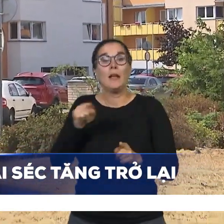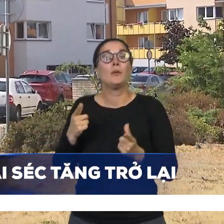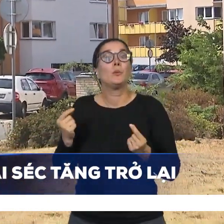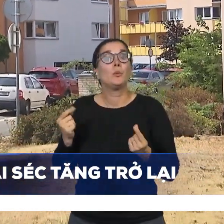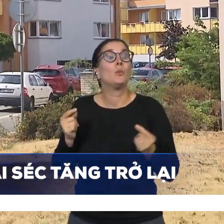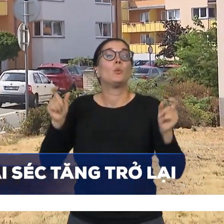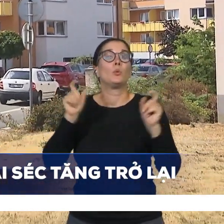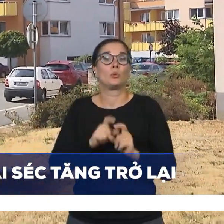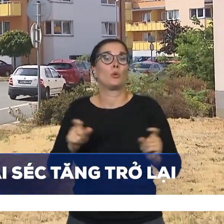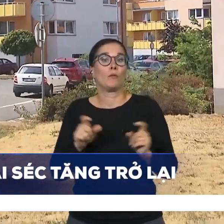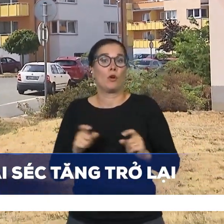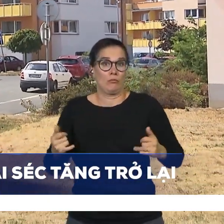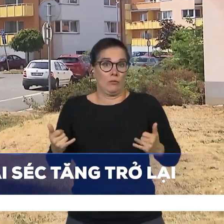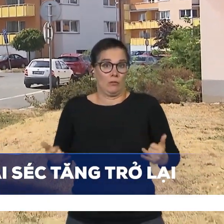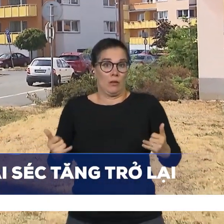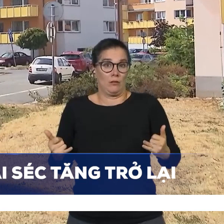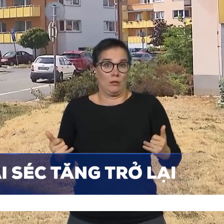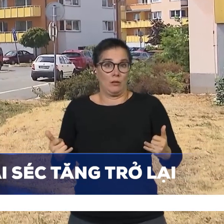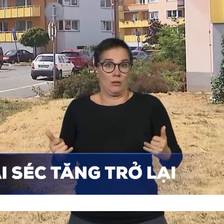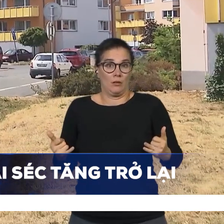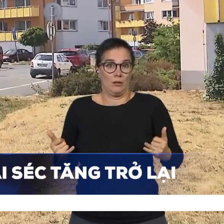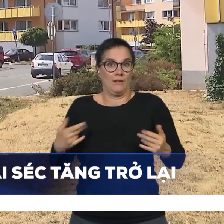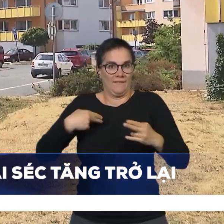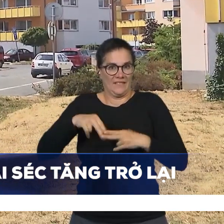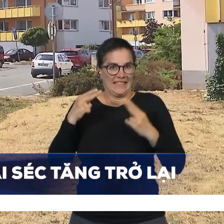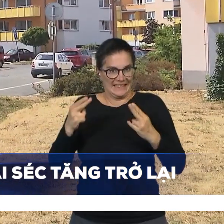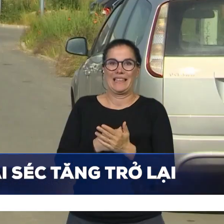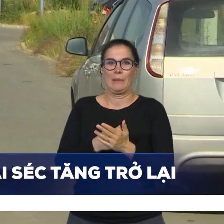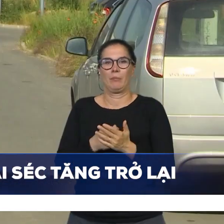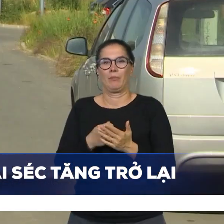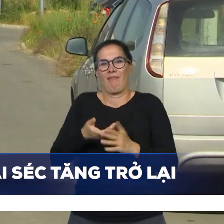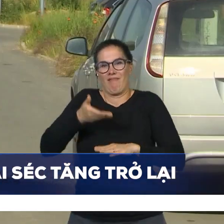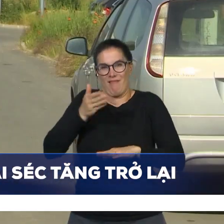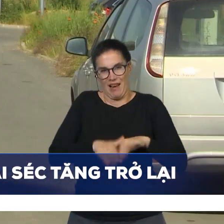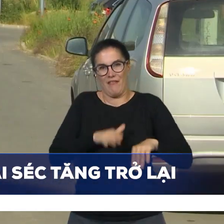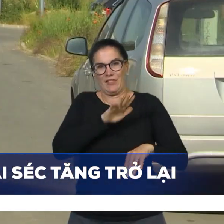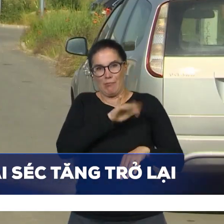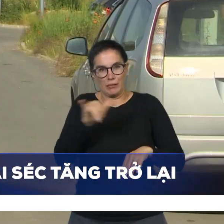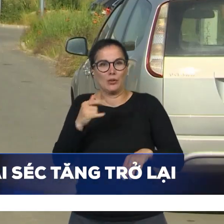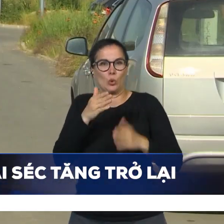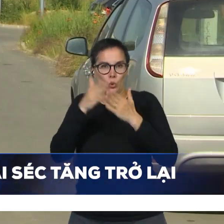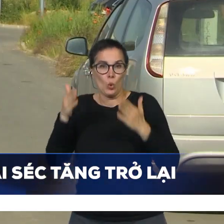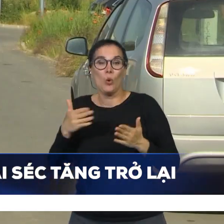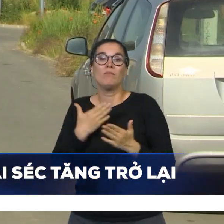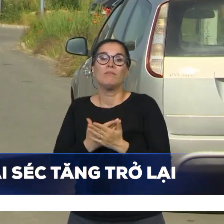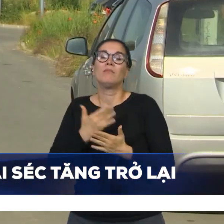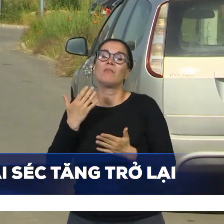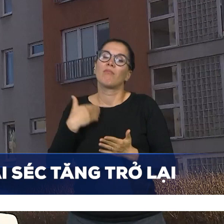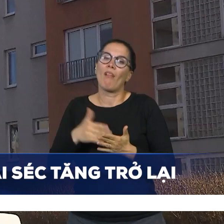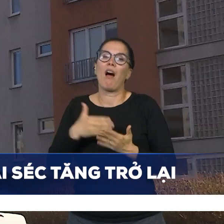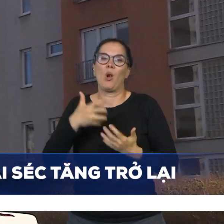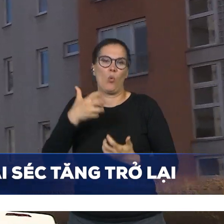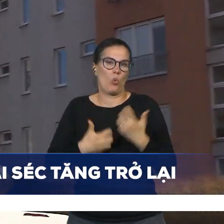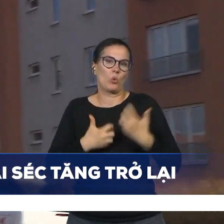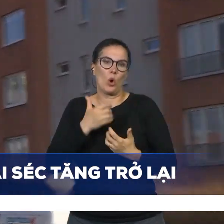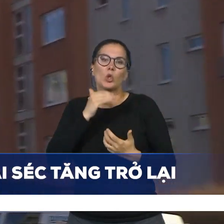cả sẽ tiếp tục tăng đặc biệt là nhà ở mới và sẽ tăng trung bình khoảng 4,5 Nguyên nhân là do sự hồi sinh của thị trường thế chấp và nhu cầu ngày càng